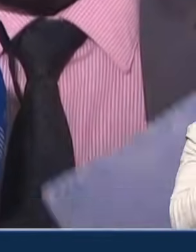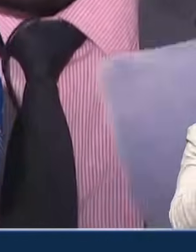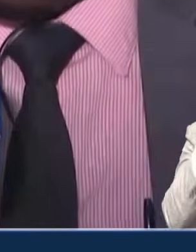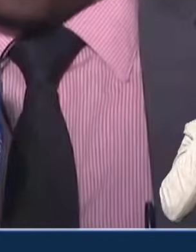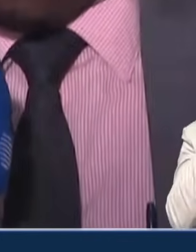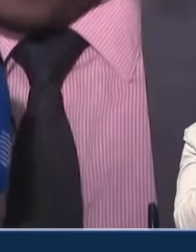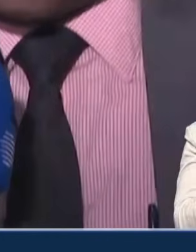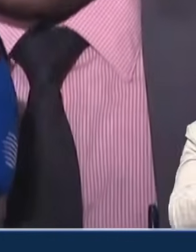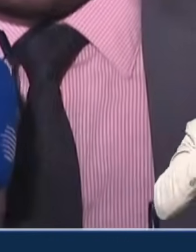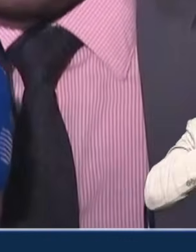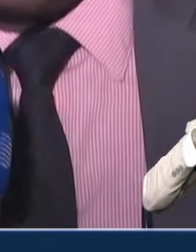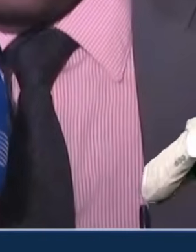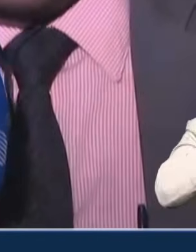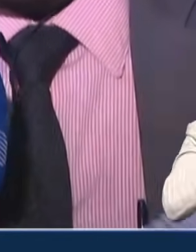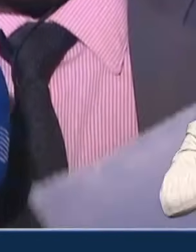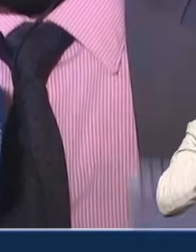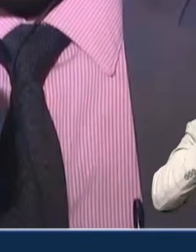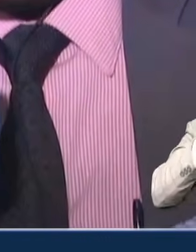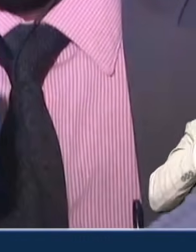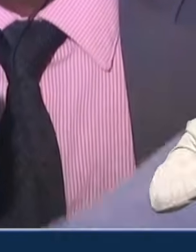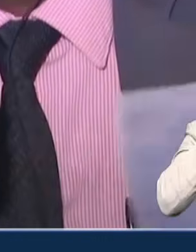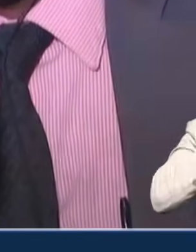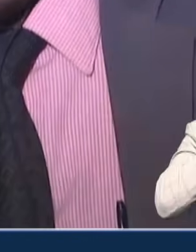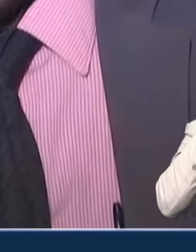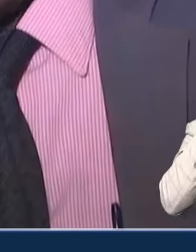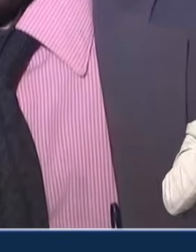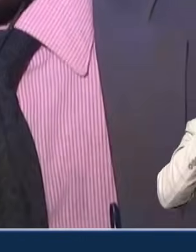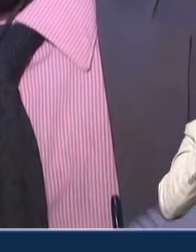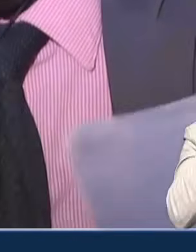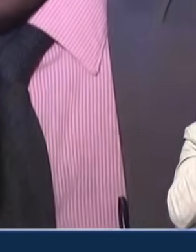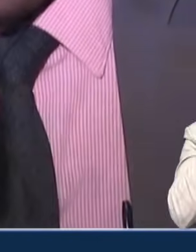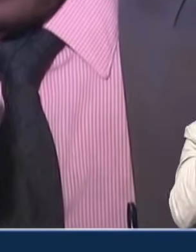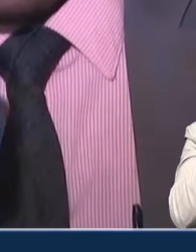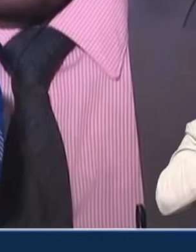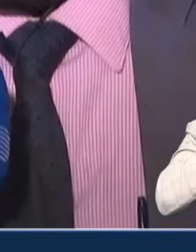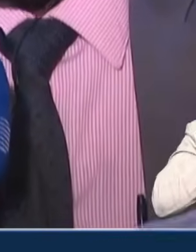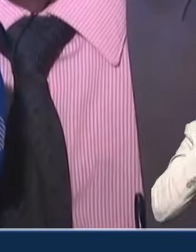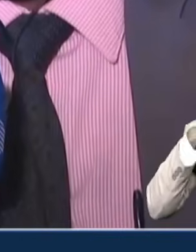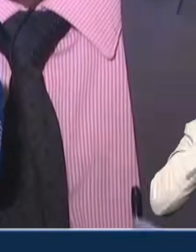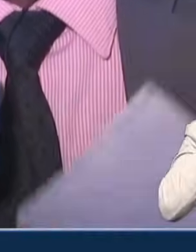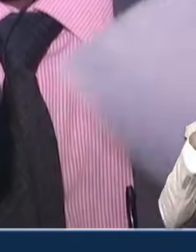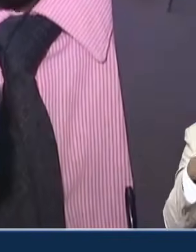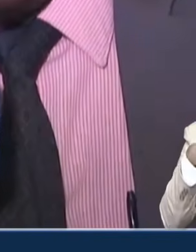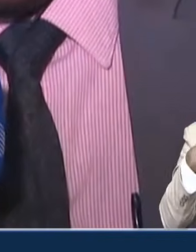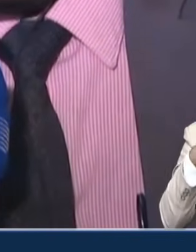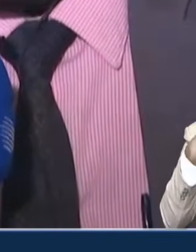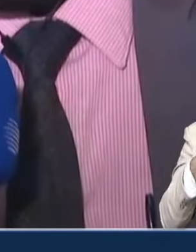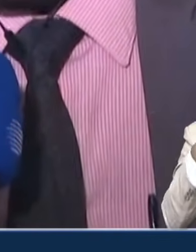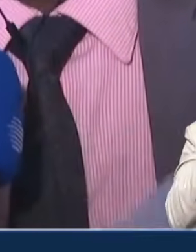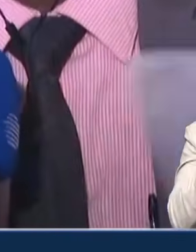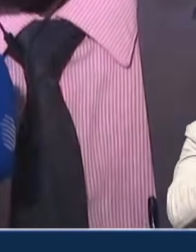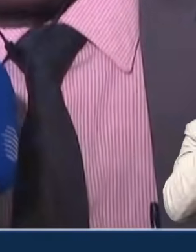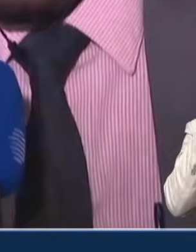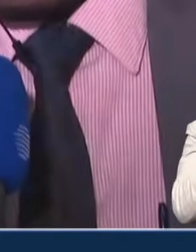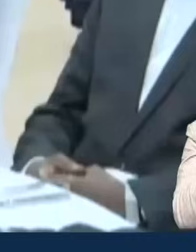neza abanyarwanda ngo baracyeye barishimye hari abavuze bati igitwenge cy'abanyarwanda turagitahanye ariko abandi nibo mu bindi bihugu